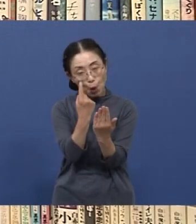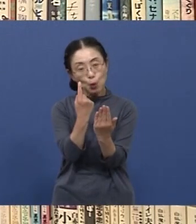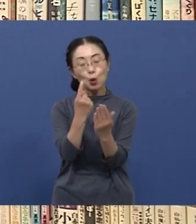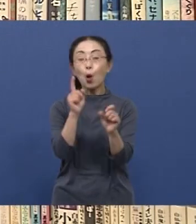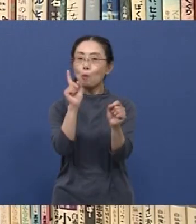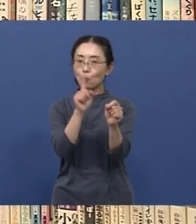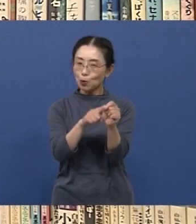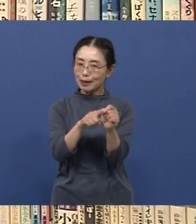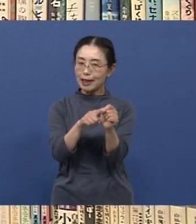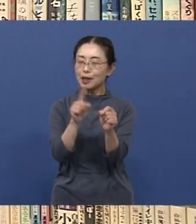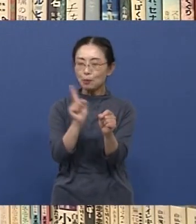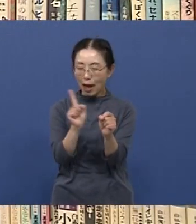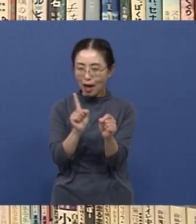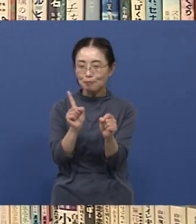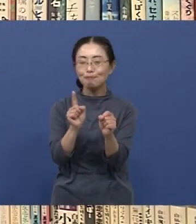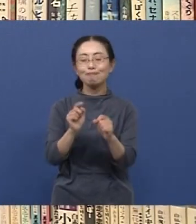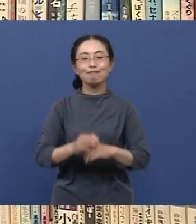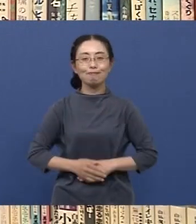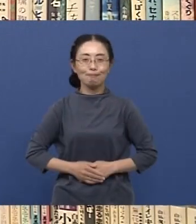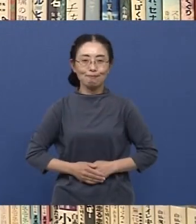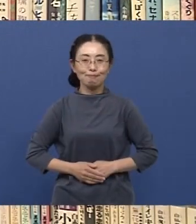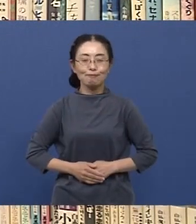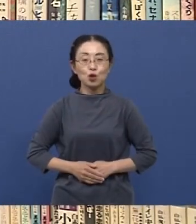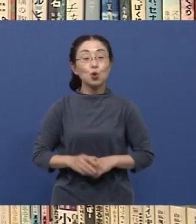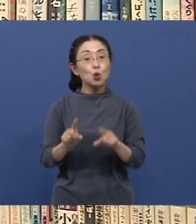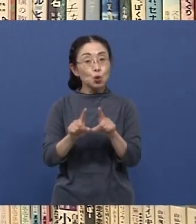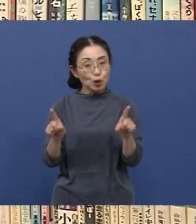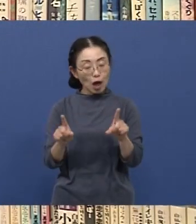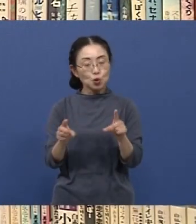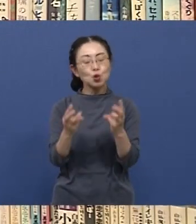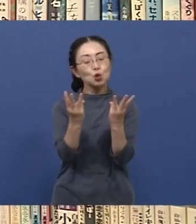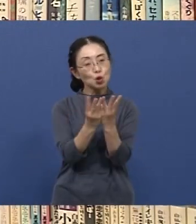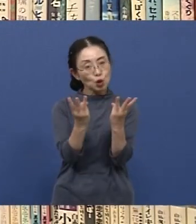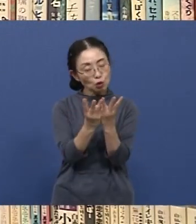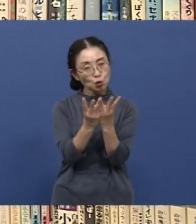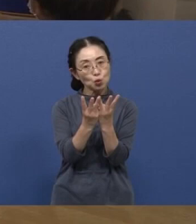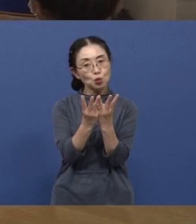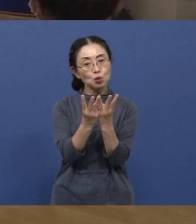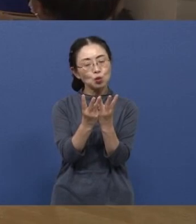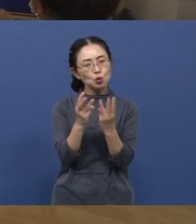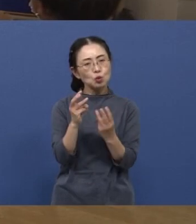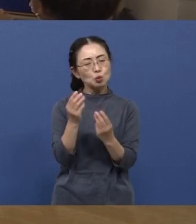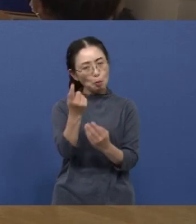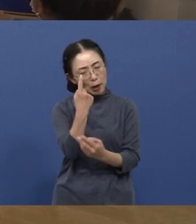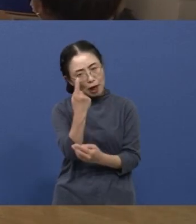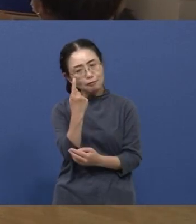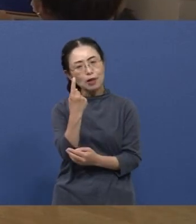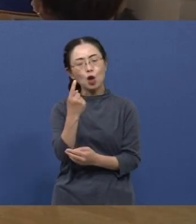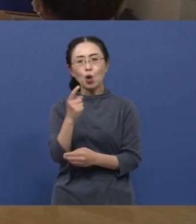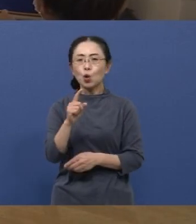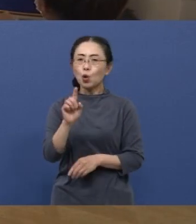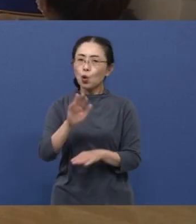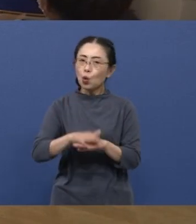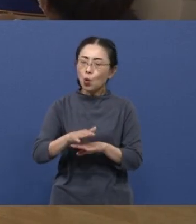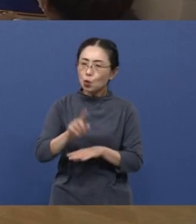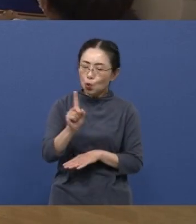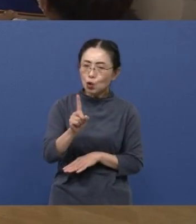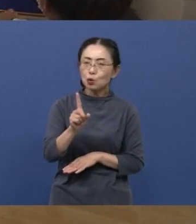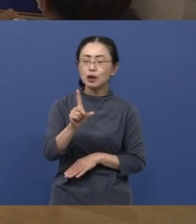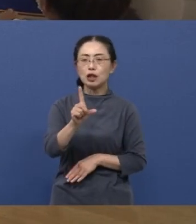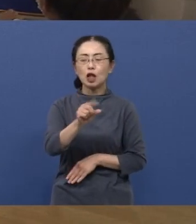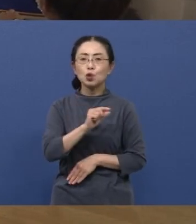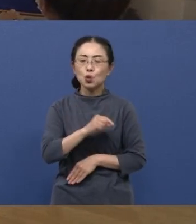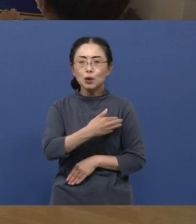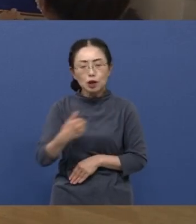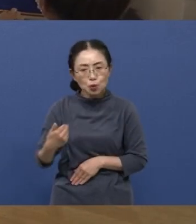的、目標としては、普段やっぱり数学ってどういう時に活かすのっていうことがよく聞